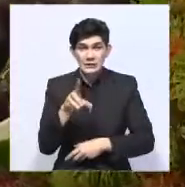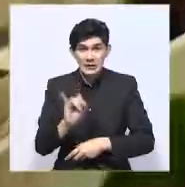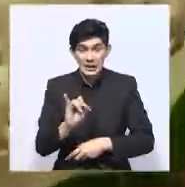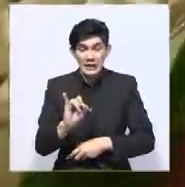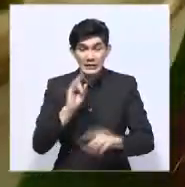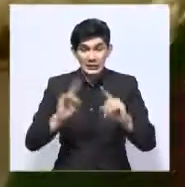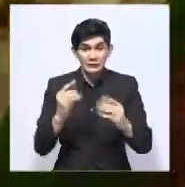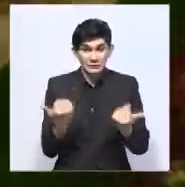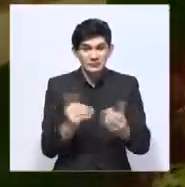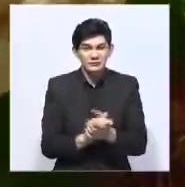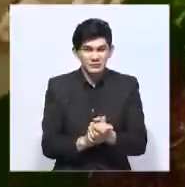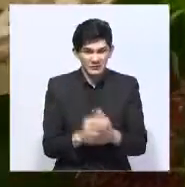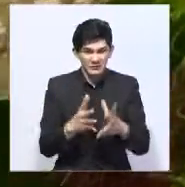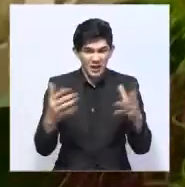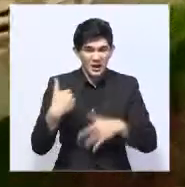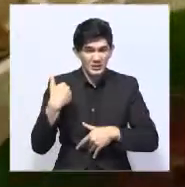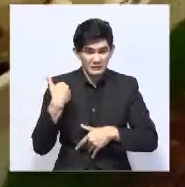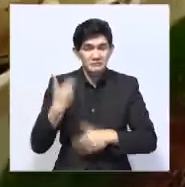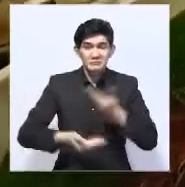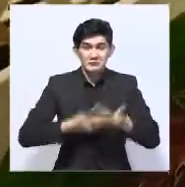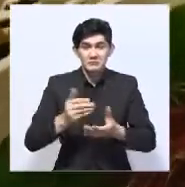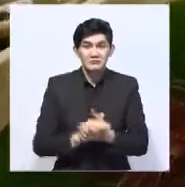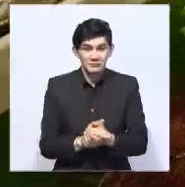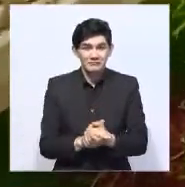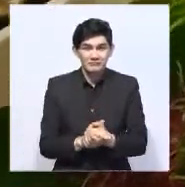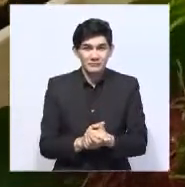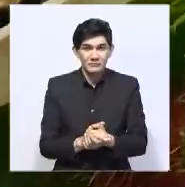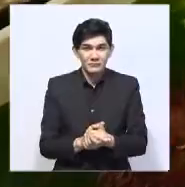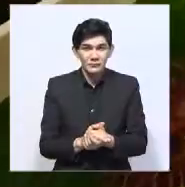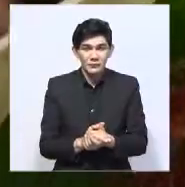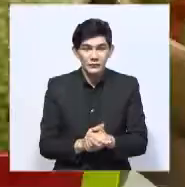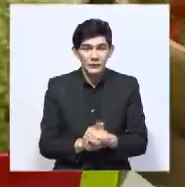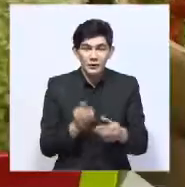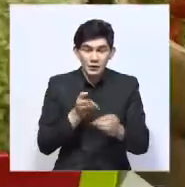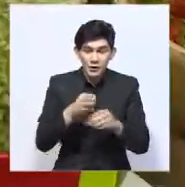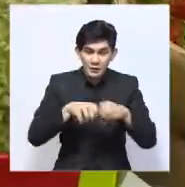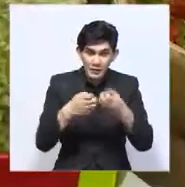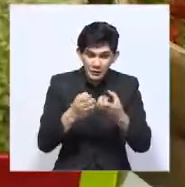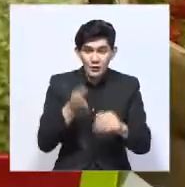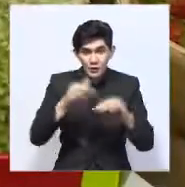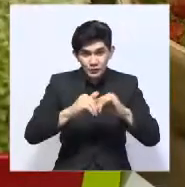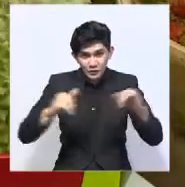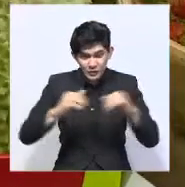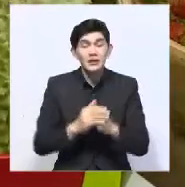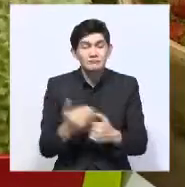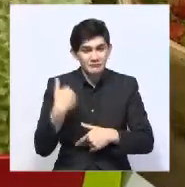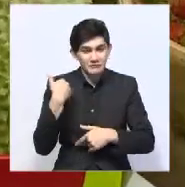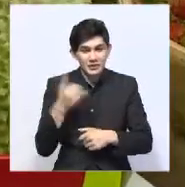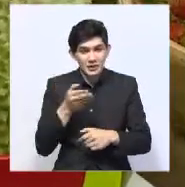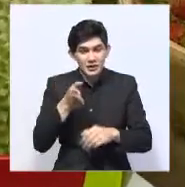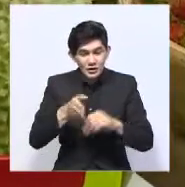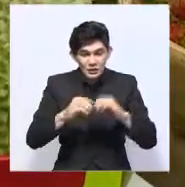ลากหลายรายการค่ะโอ้โหผลไม้ในฤดูกาลก็มีนะคะมีทั้งมังคุดมีทั้งเงาะทานทุเรียนแล้วเขาบอกให้ทานมังคุ